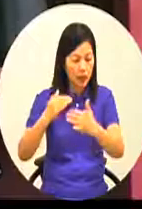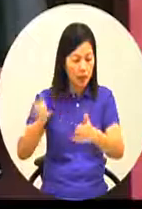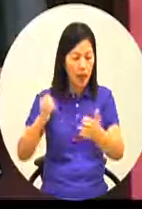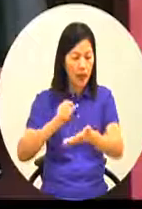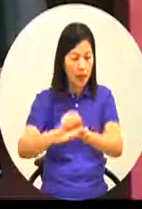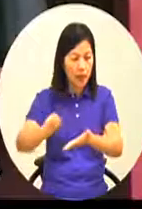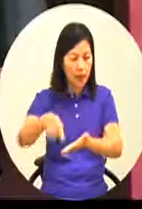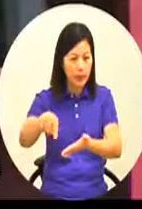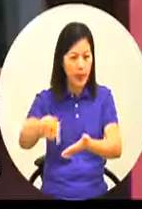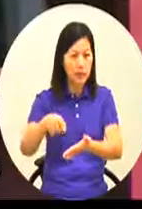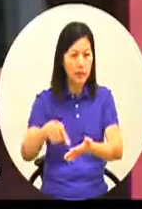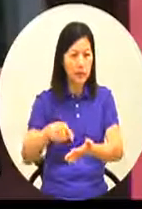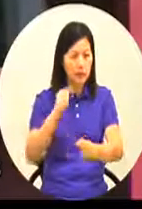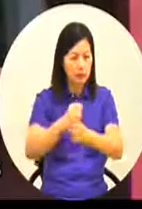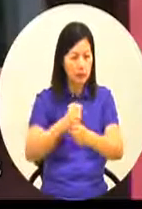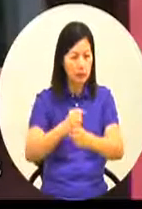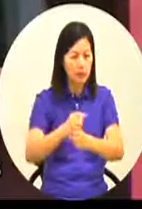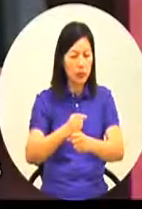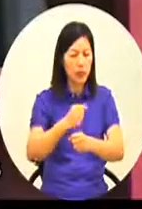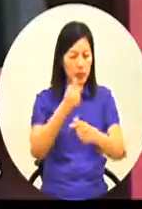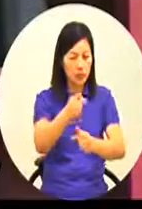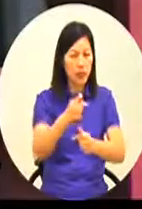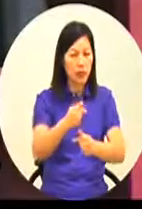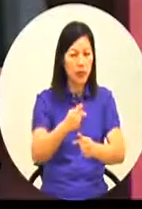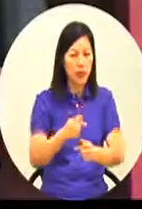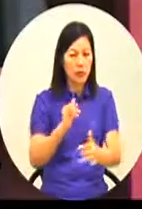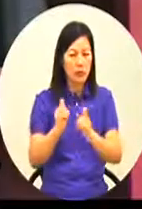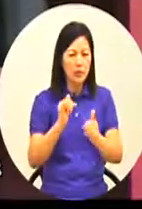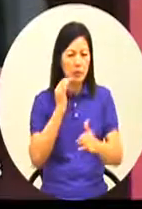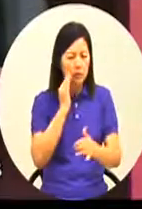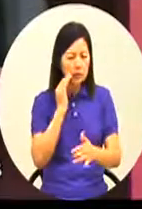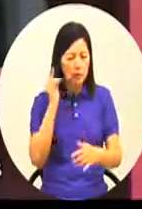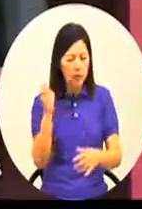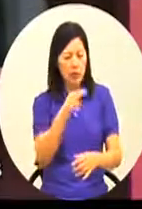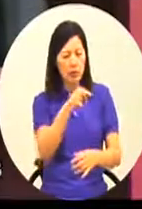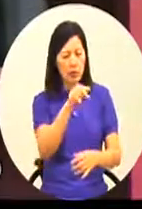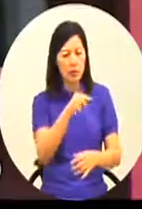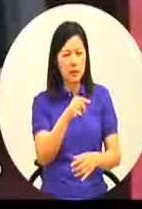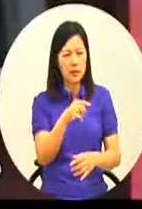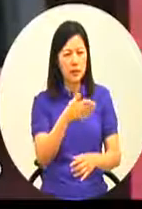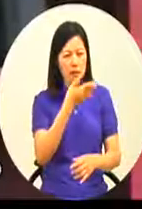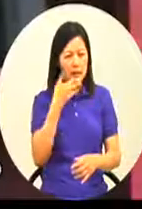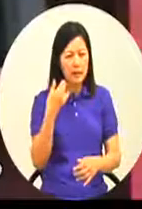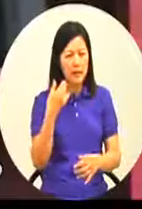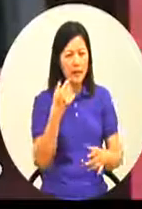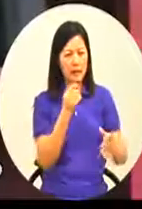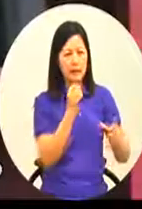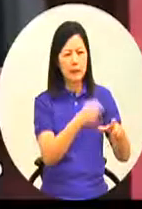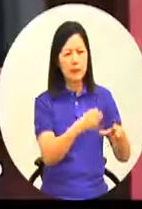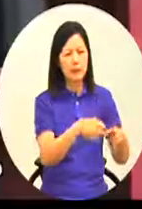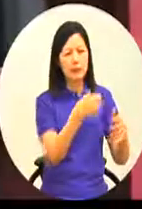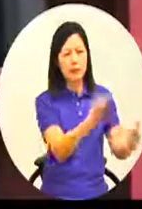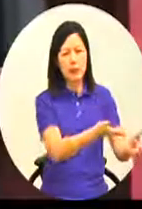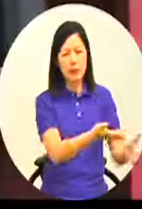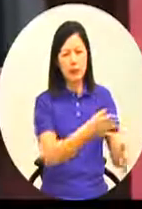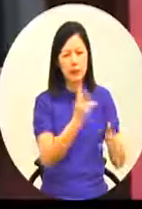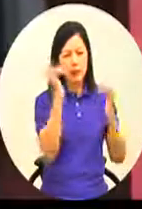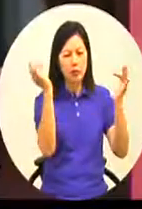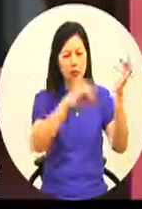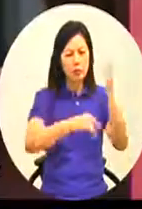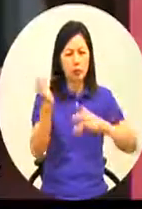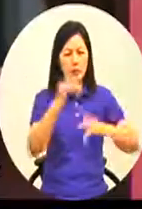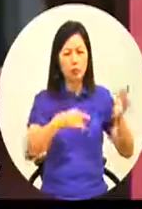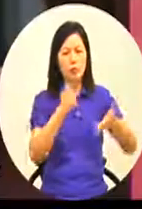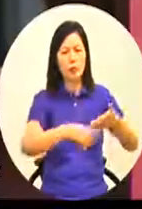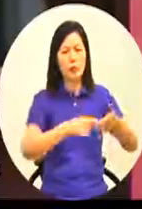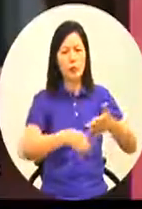好，不然民众看到第一个质疑就是说，是不是我们这样图利厂商，让他这树常常会倒，然后于是就常